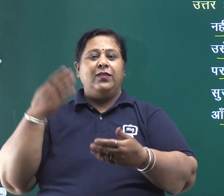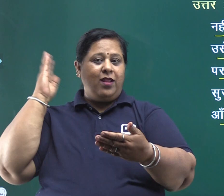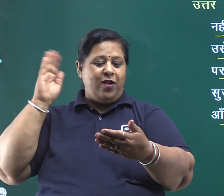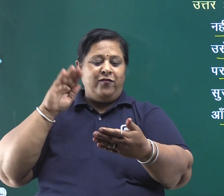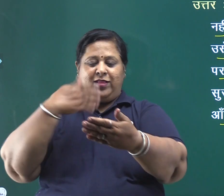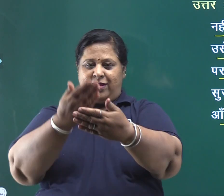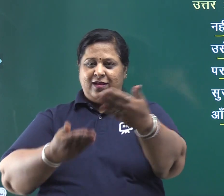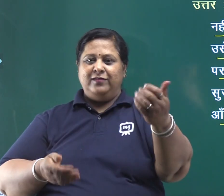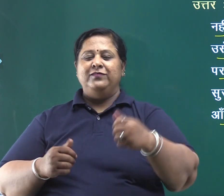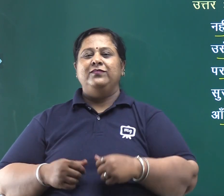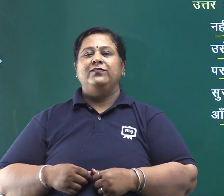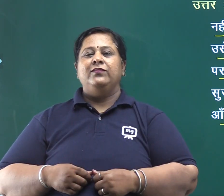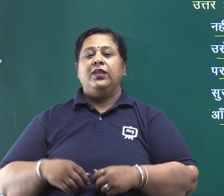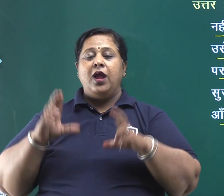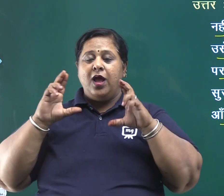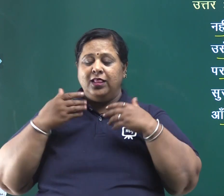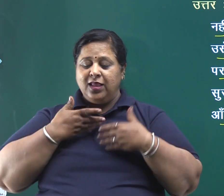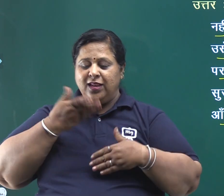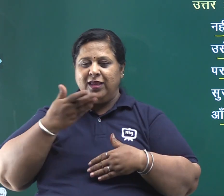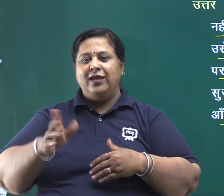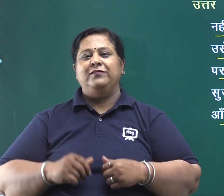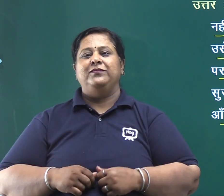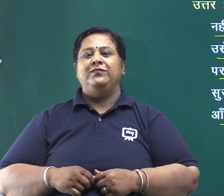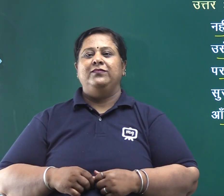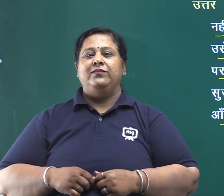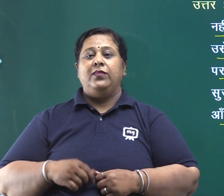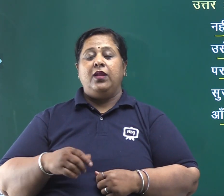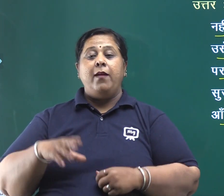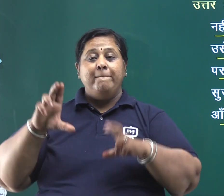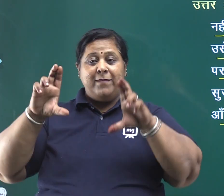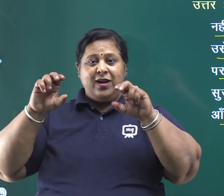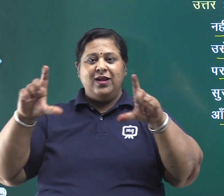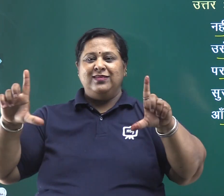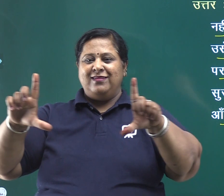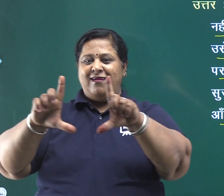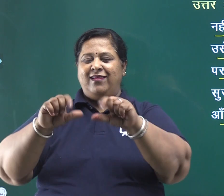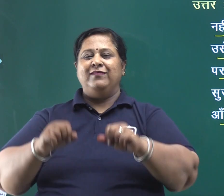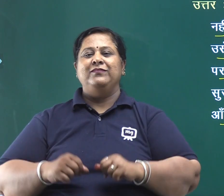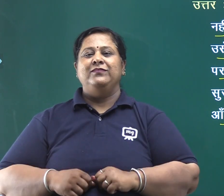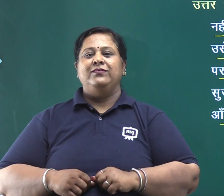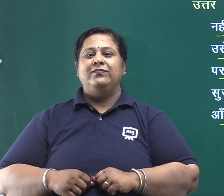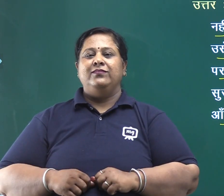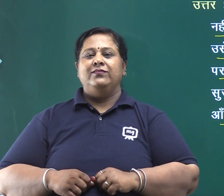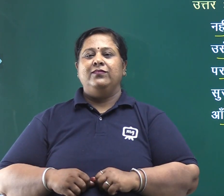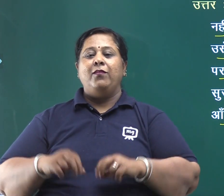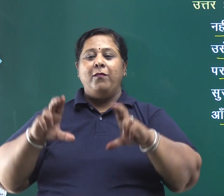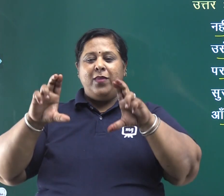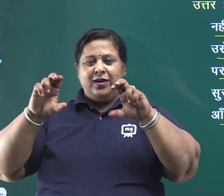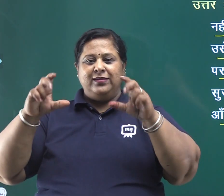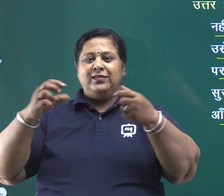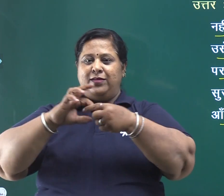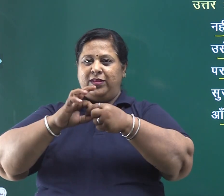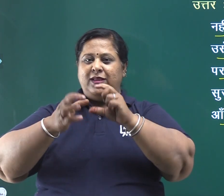कविता का अध्ययन किया। पाठ का सार, पाठ से संबंधित